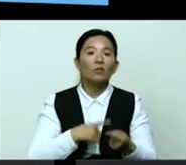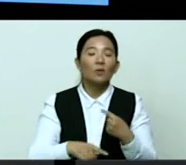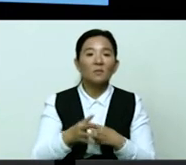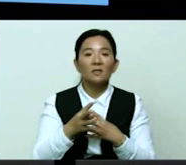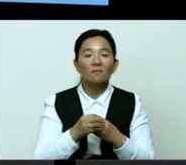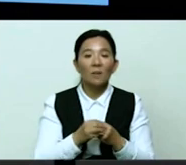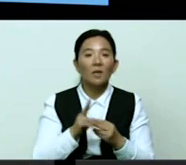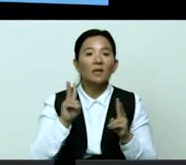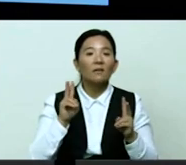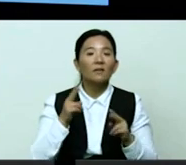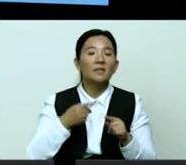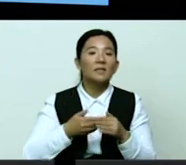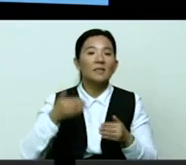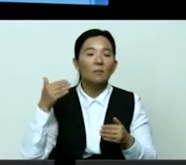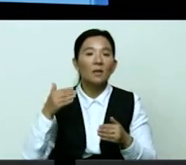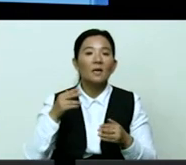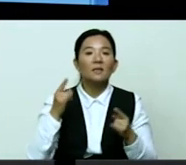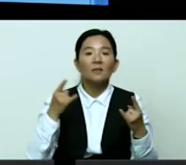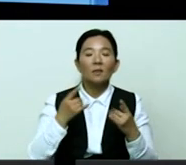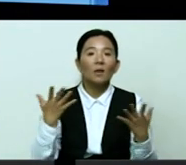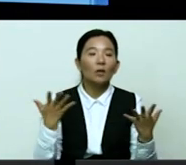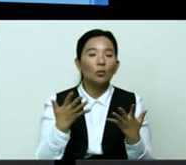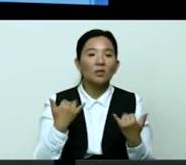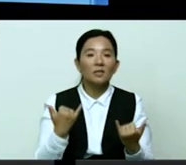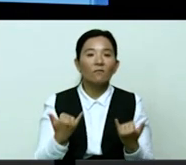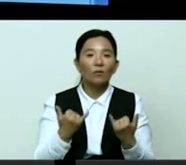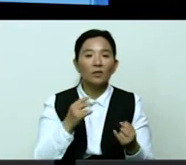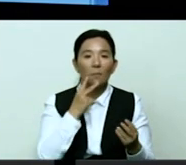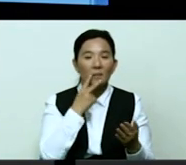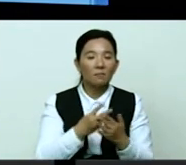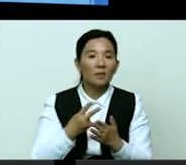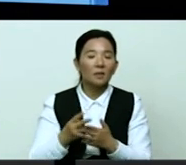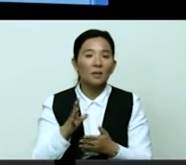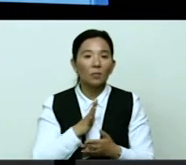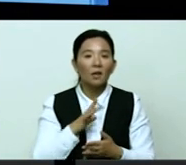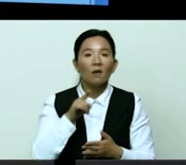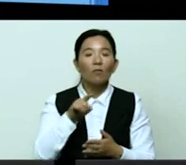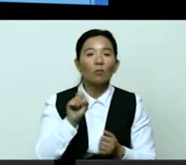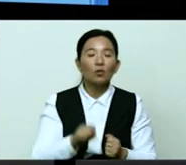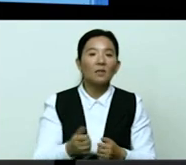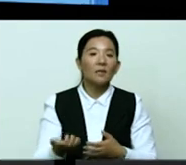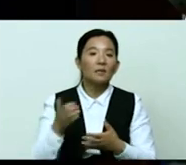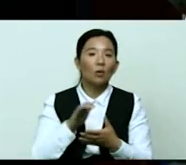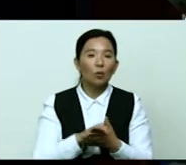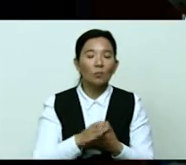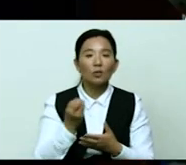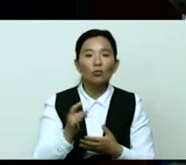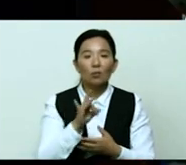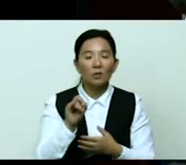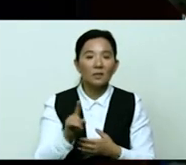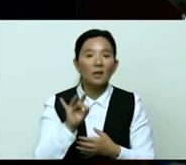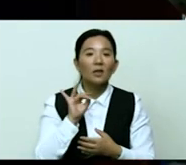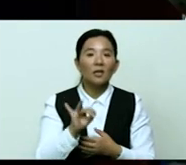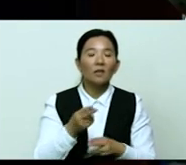с вами к тем слайдам, которые вы сегодня просмотрели. вы можете ознакомиться еще раз